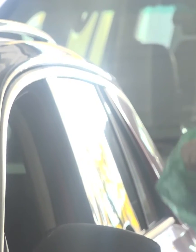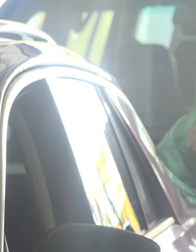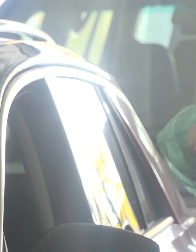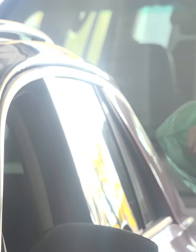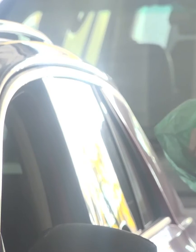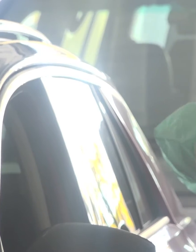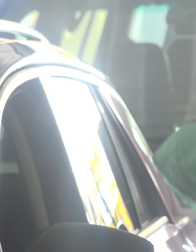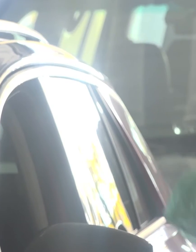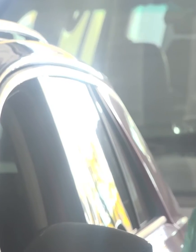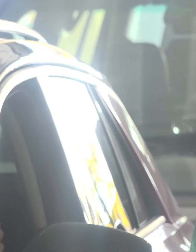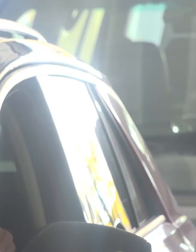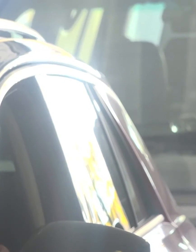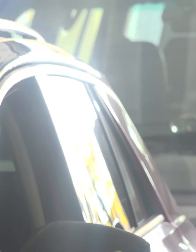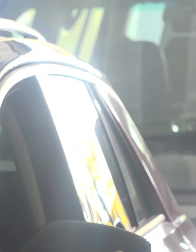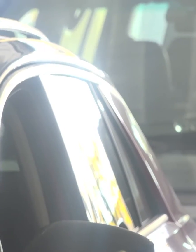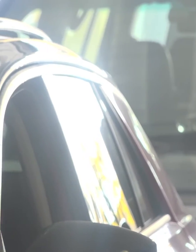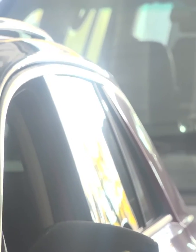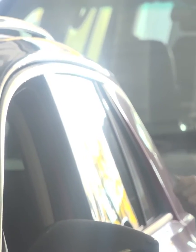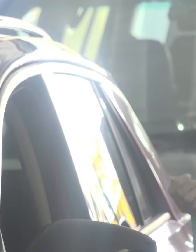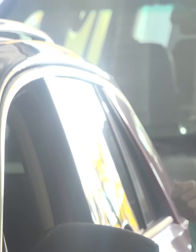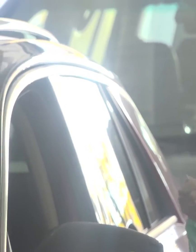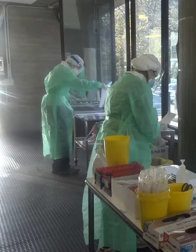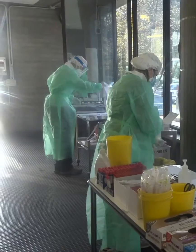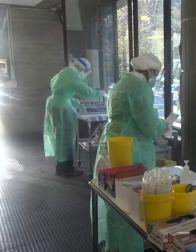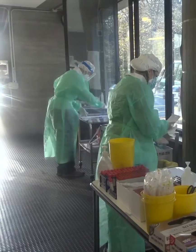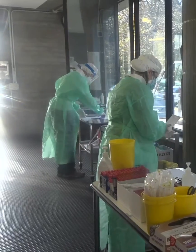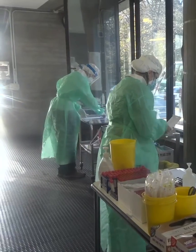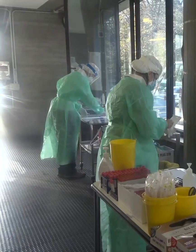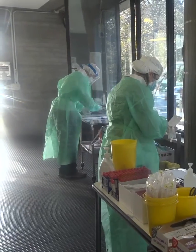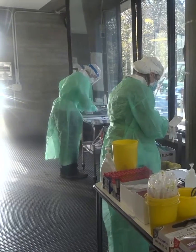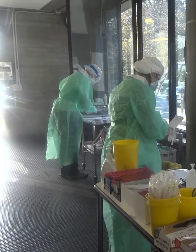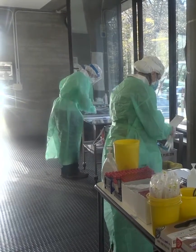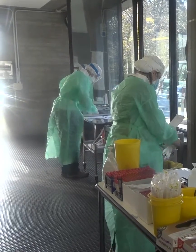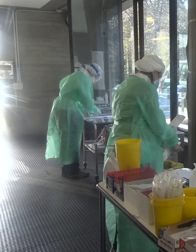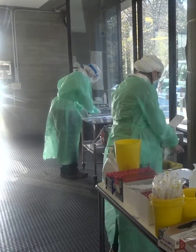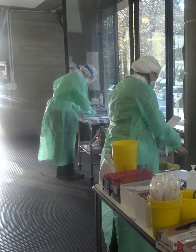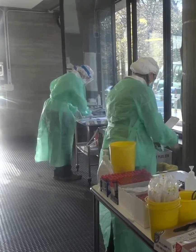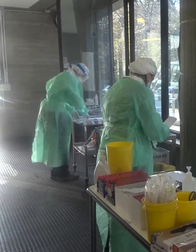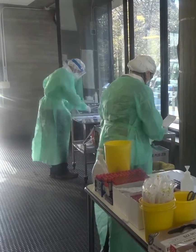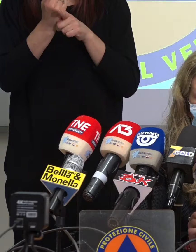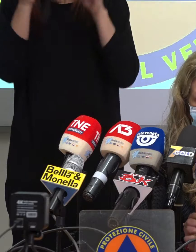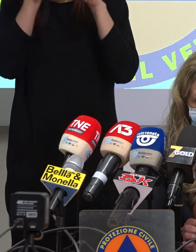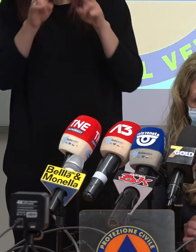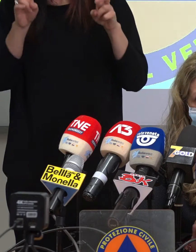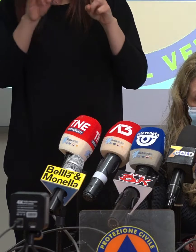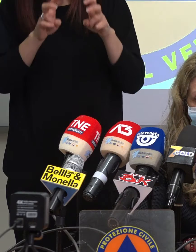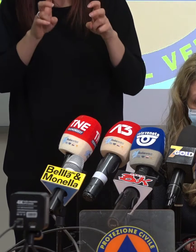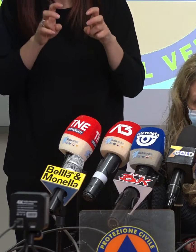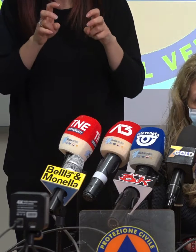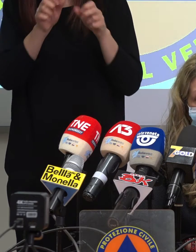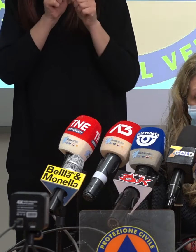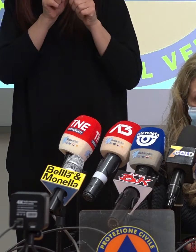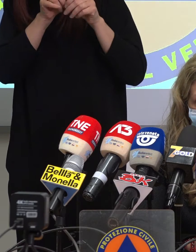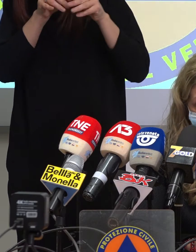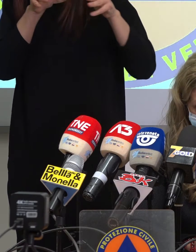nell'individuazione dei contatti del caso da sottoporre ad isolamento. Dobbiamo ampliare ulteriormente quella che è l'indagine